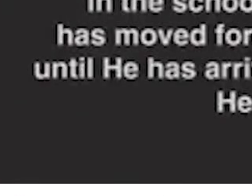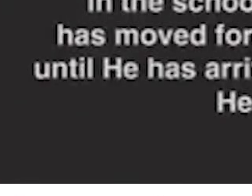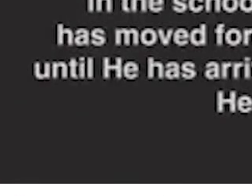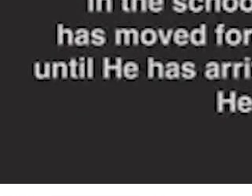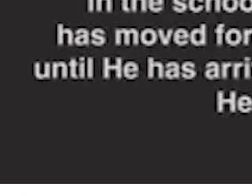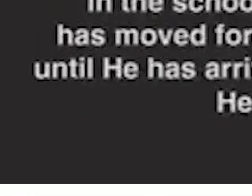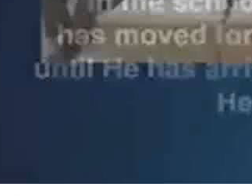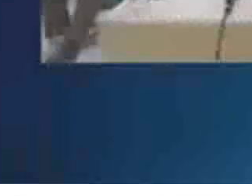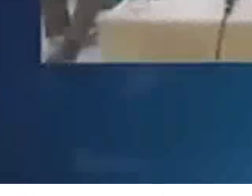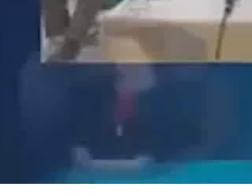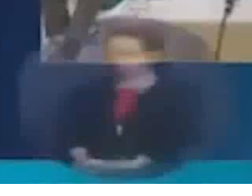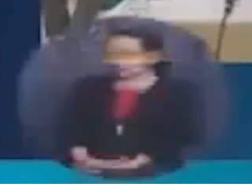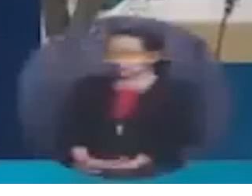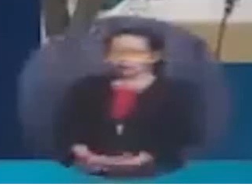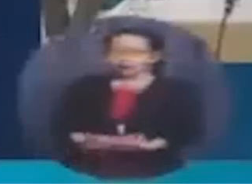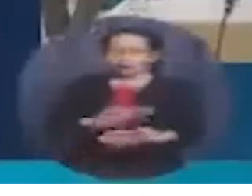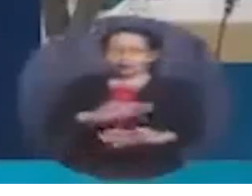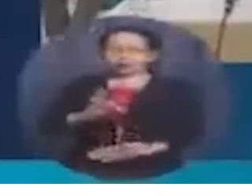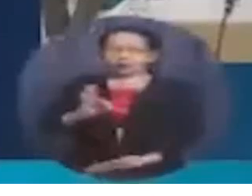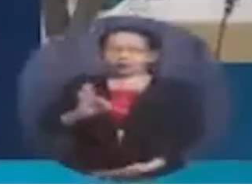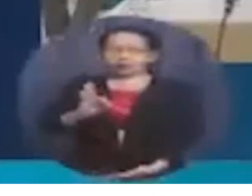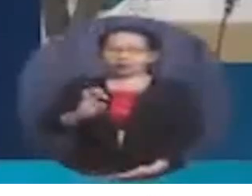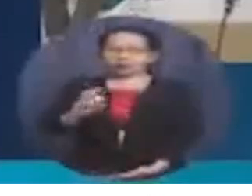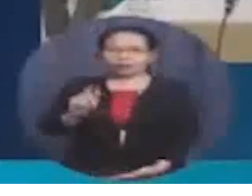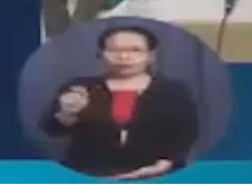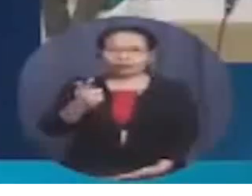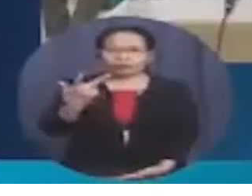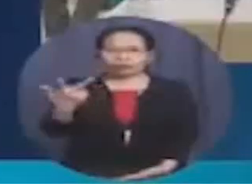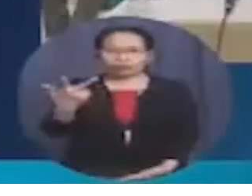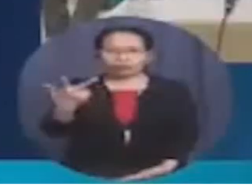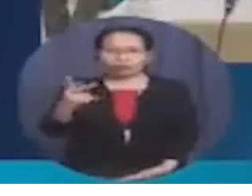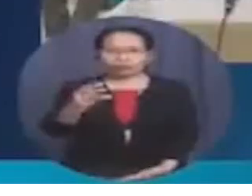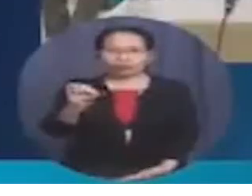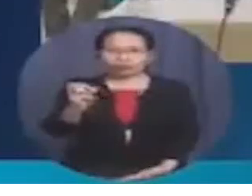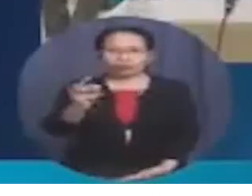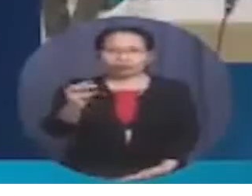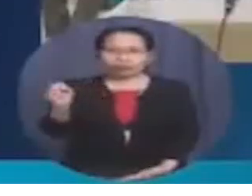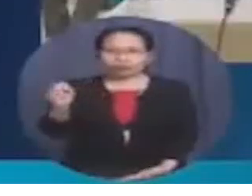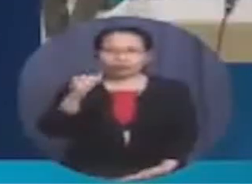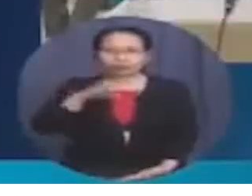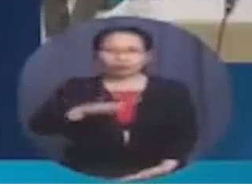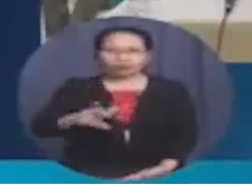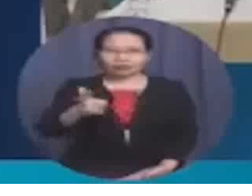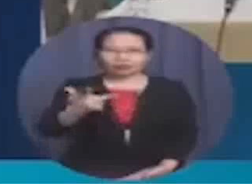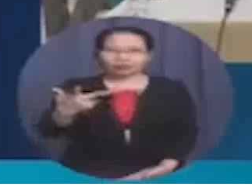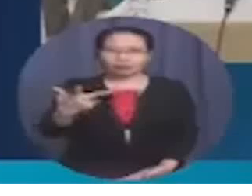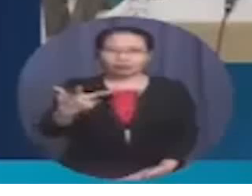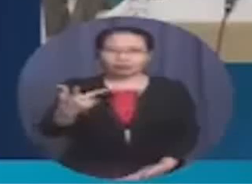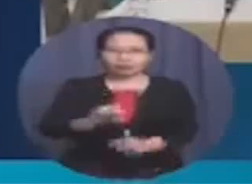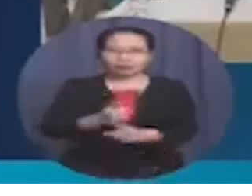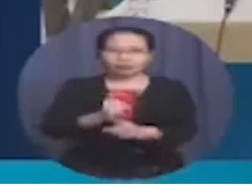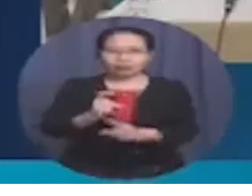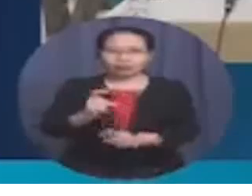maging fetus, kailangan mo ang 23 chromosomes na galing sa babae, sa egg cell. 23 chromosomes